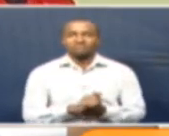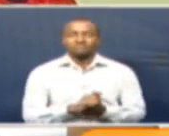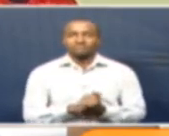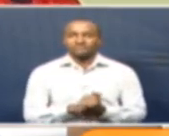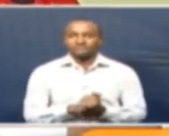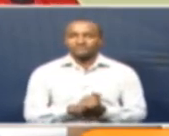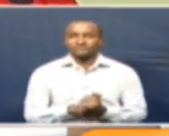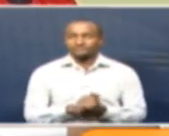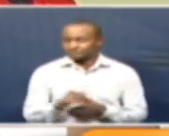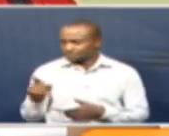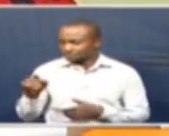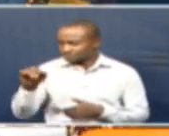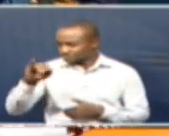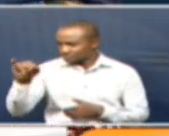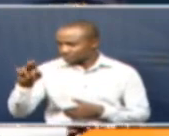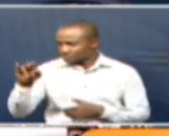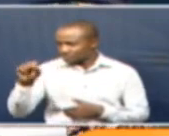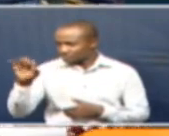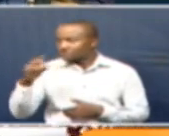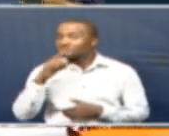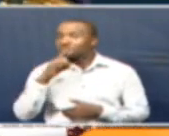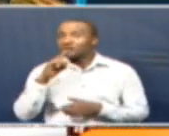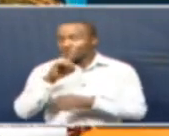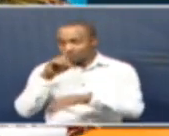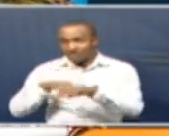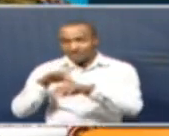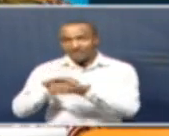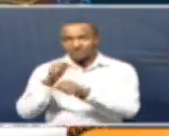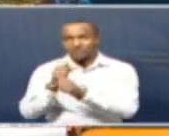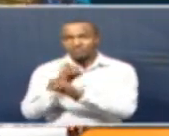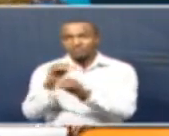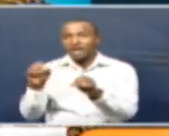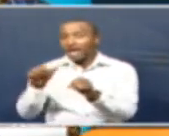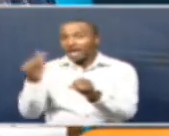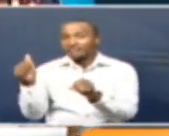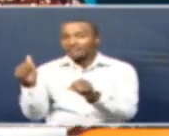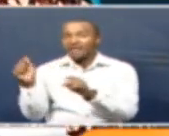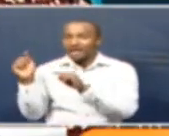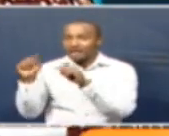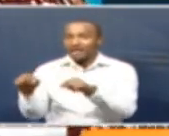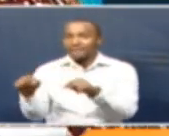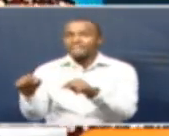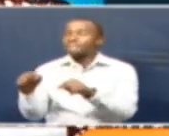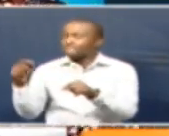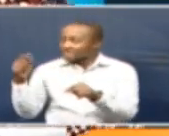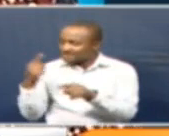Naam, Yusuf, Bi Msafwari amesema kwamba mgeni akishapata kazi yaende. Lakini kuna wale wageni unakaa nao